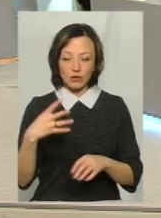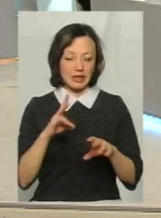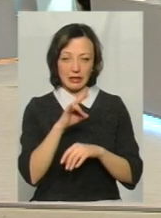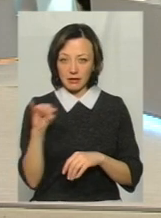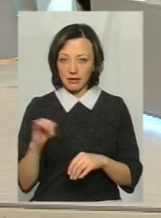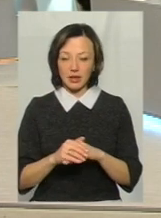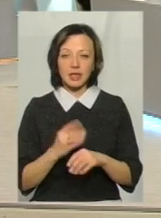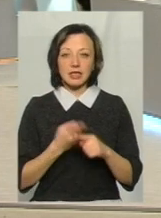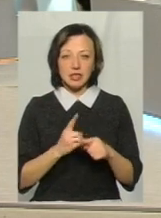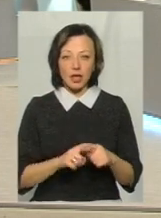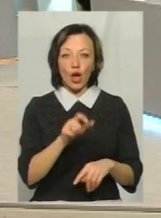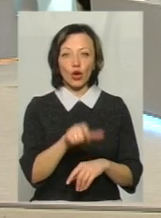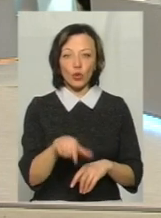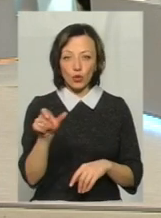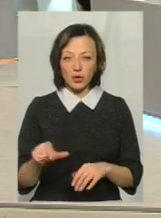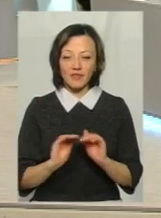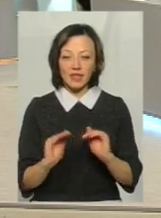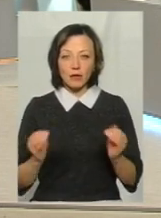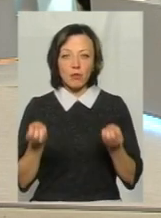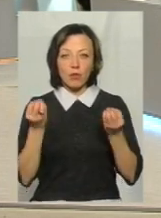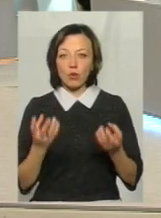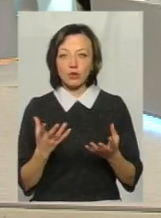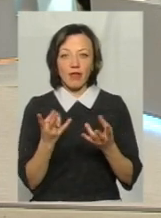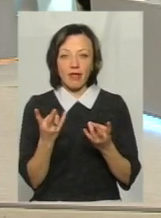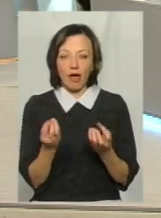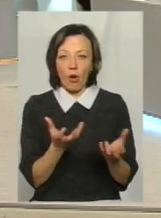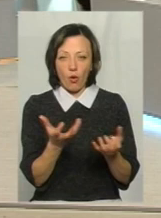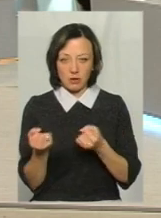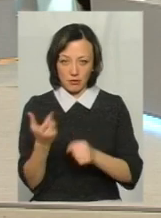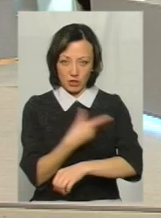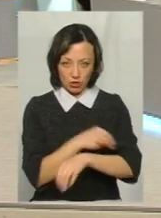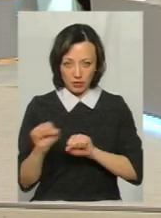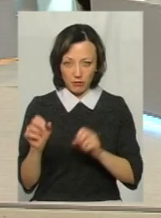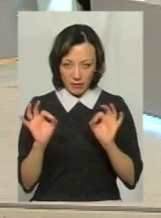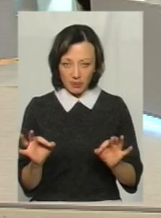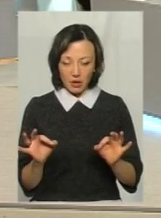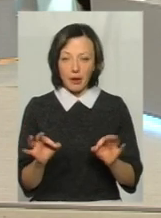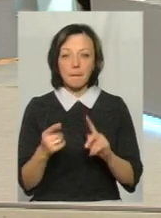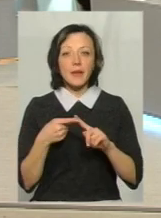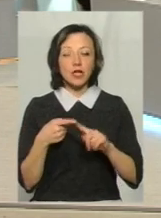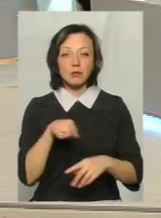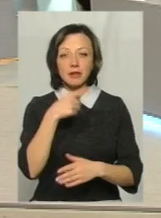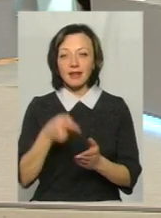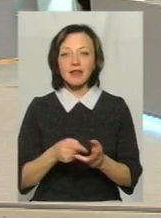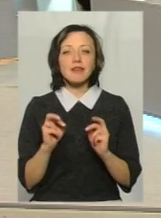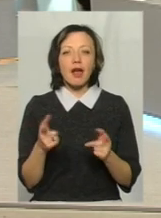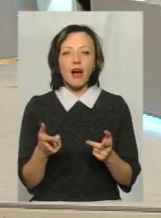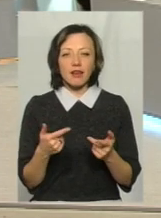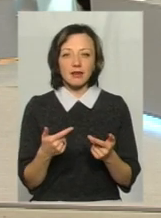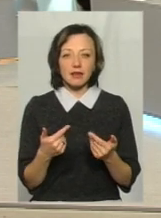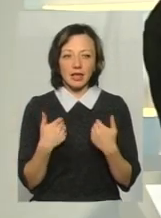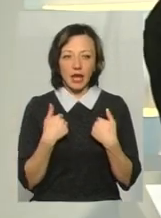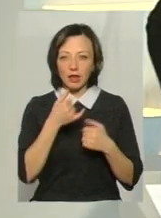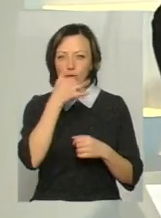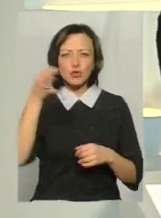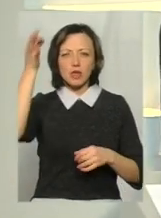я так розумію, що це люди, які в дитинстві просто не отримали. От перше питання. Як мені, бо я не